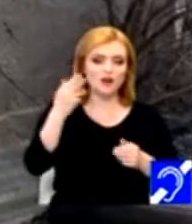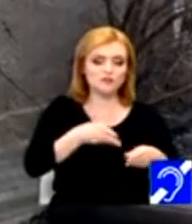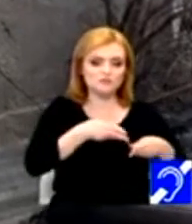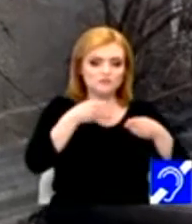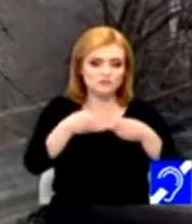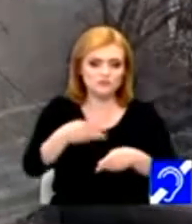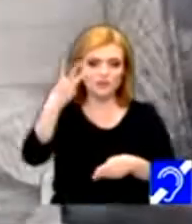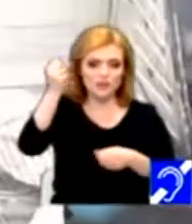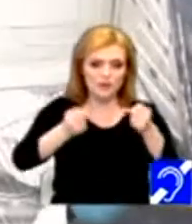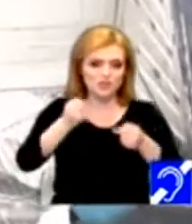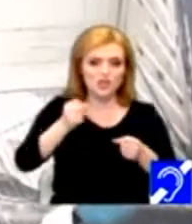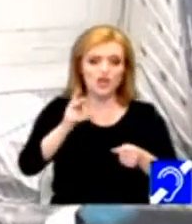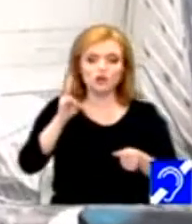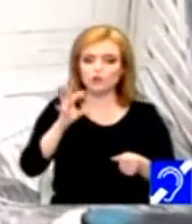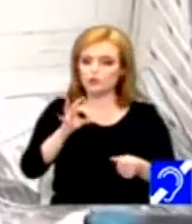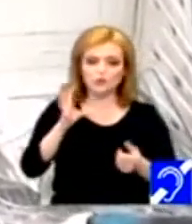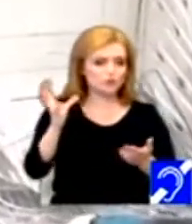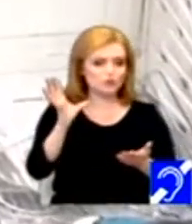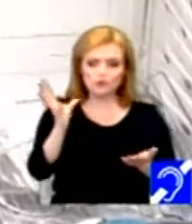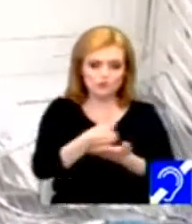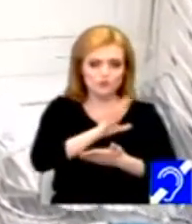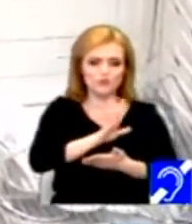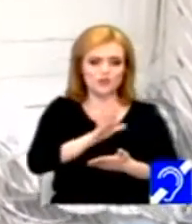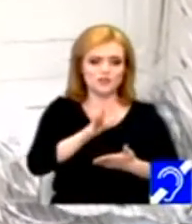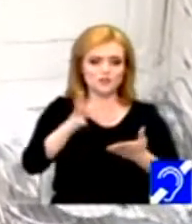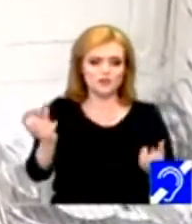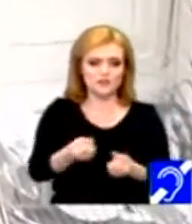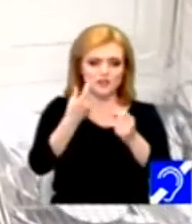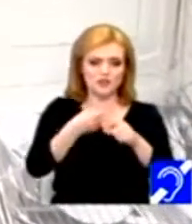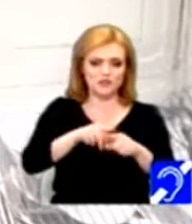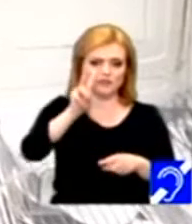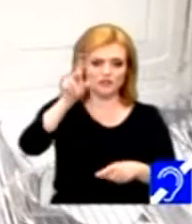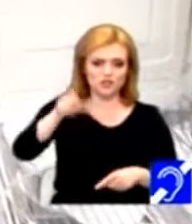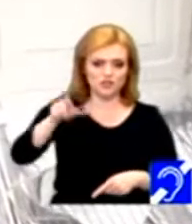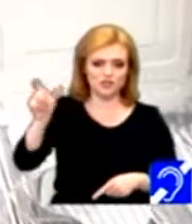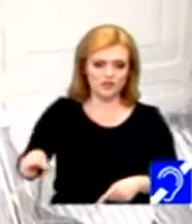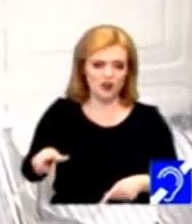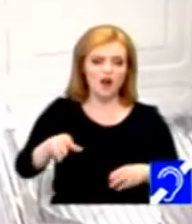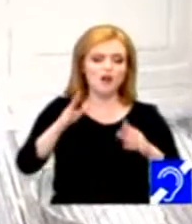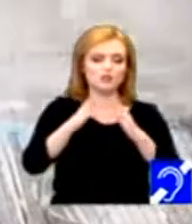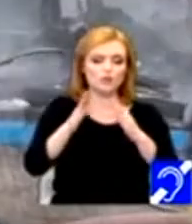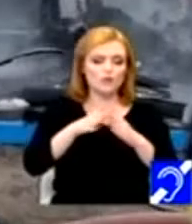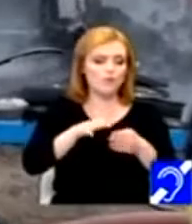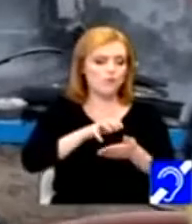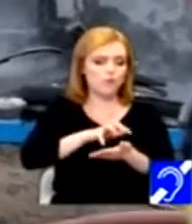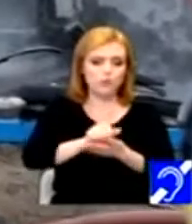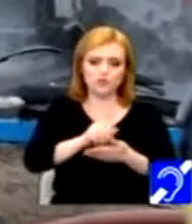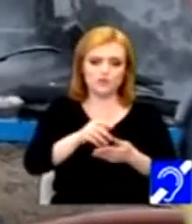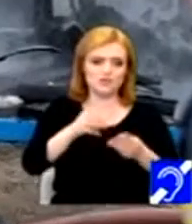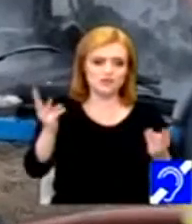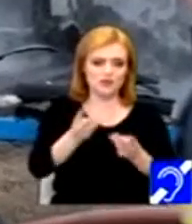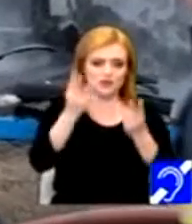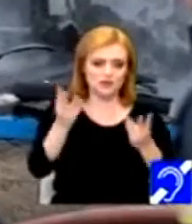scurt timp cu trei echipaje în fața locului, dar nu au reușit să-i salveze pe cei doi. Locuința a fost distrusă aproape în totalitate de